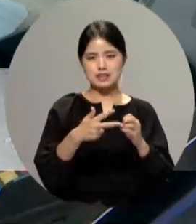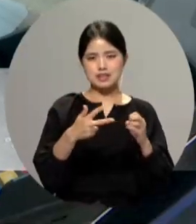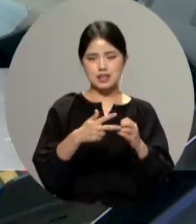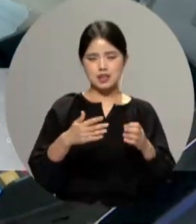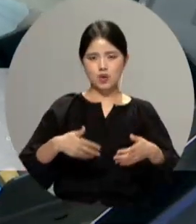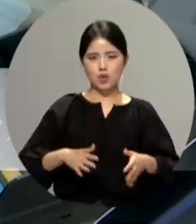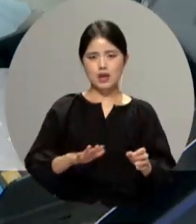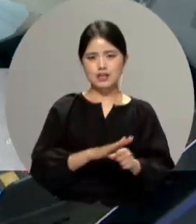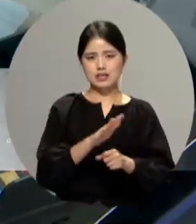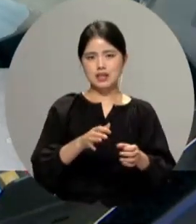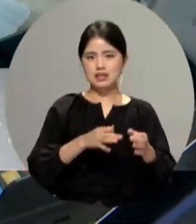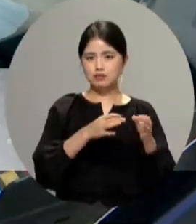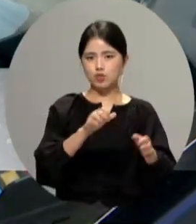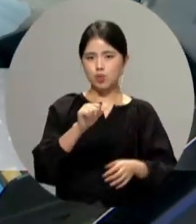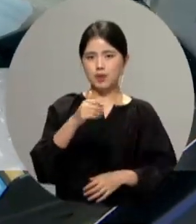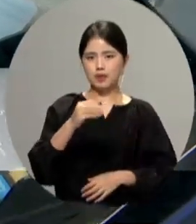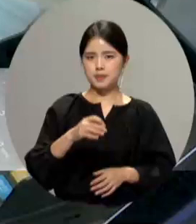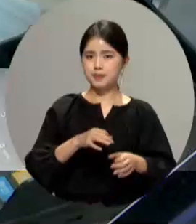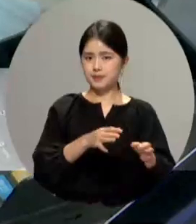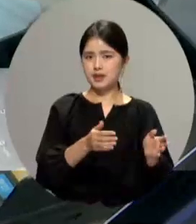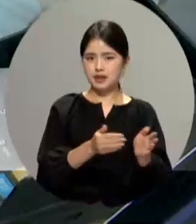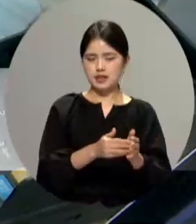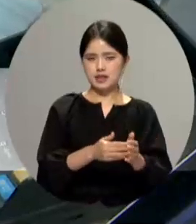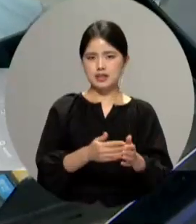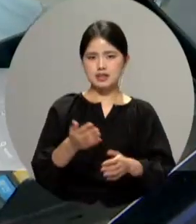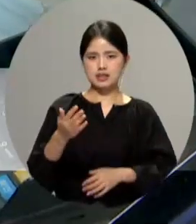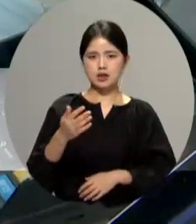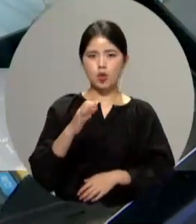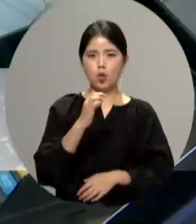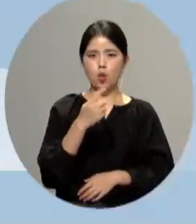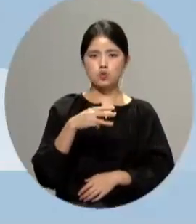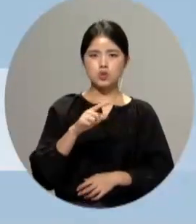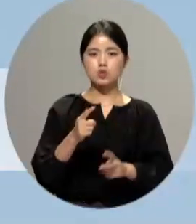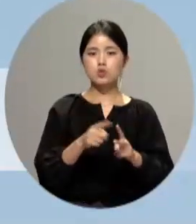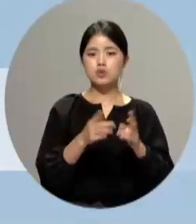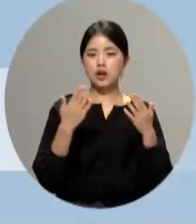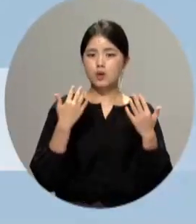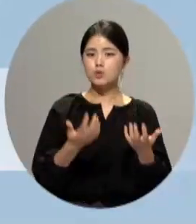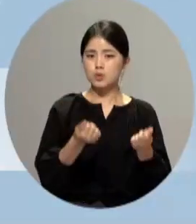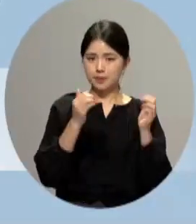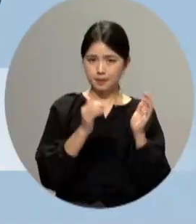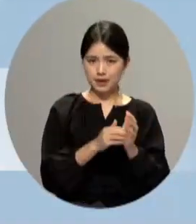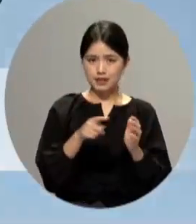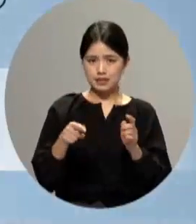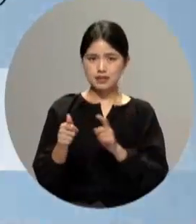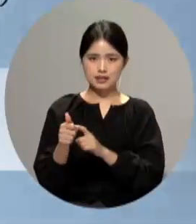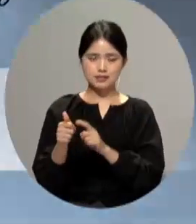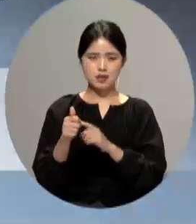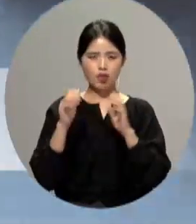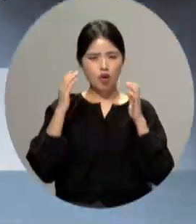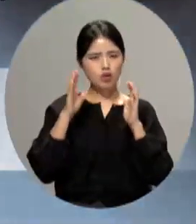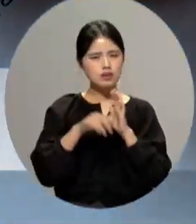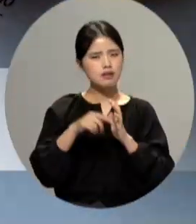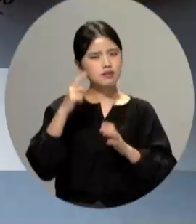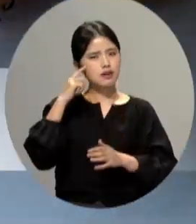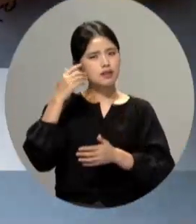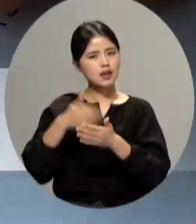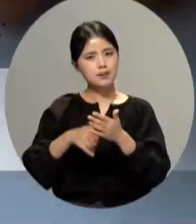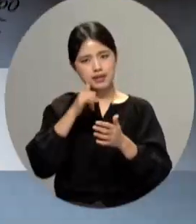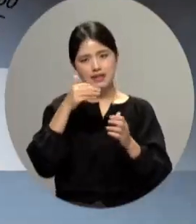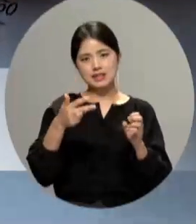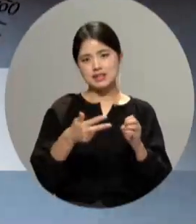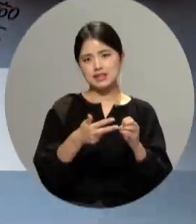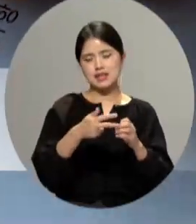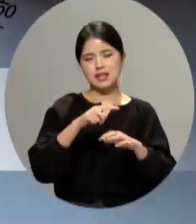500만 원을 기탁했습니다 지난 5천 초등학교를 졸업한 김차동 씨는 어린 시절에 추억이 남아 있는 진난 군의